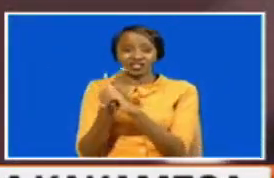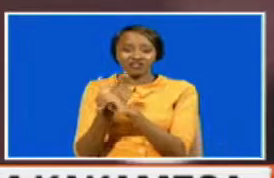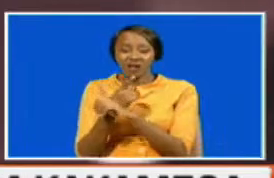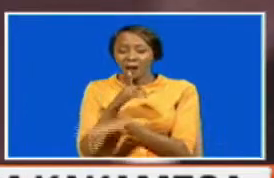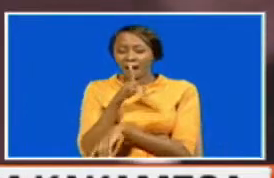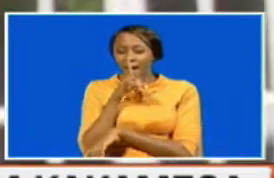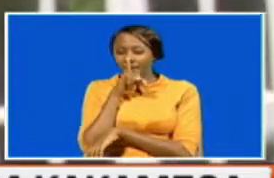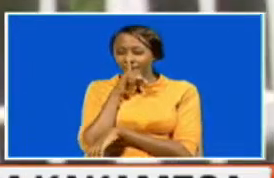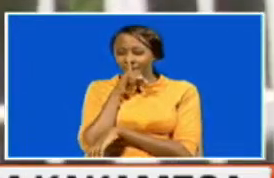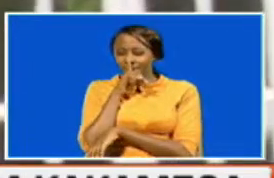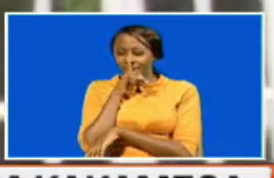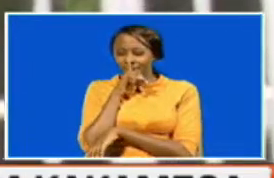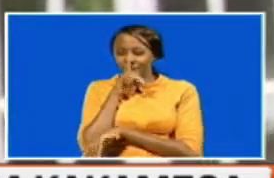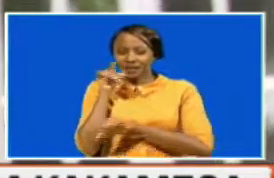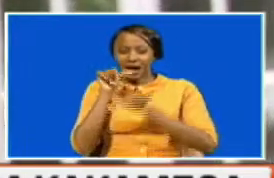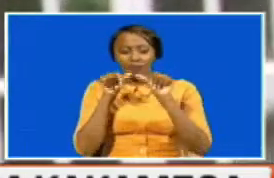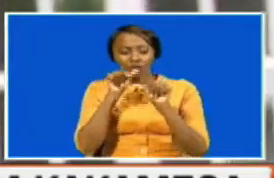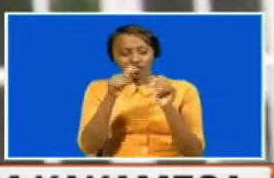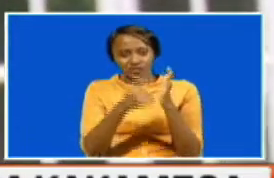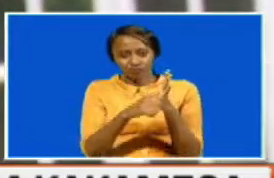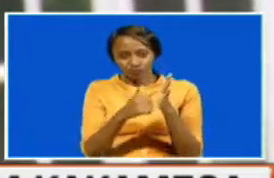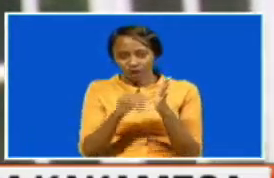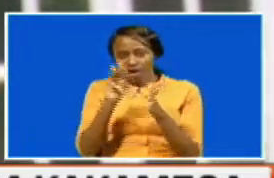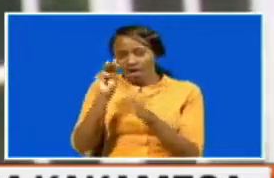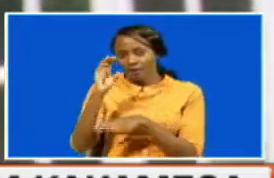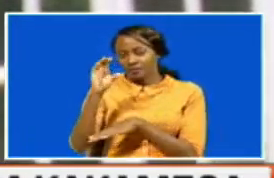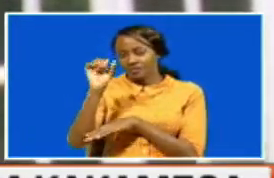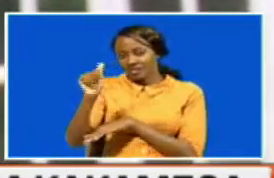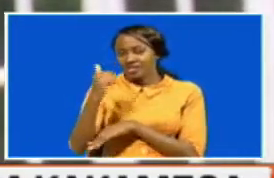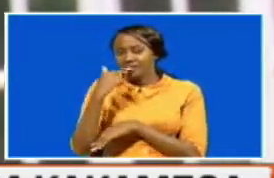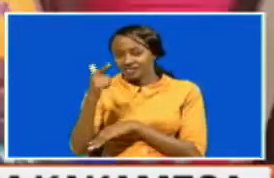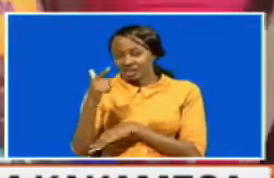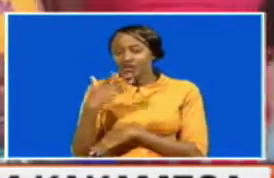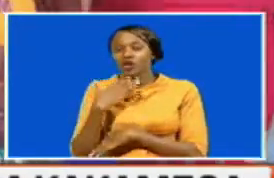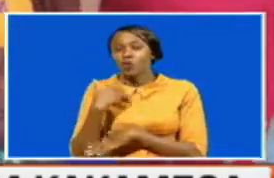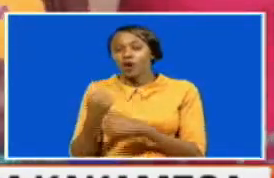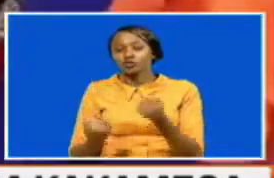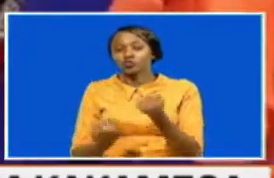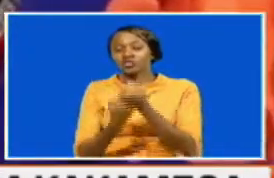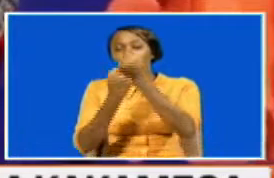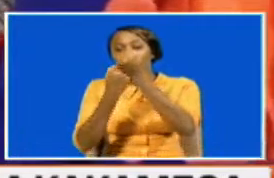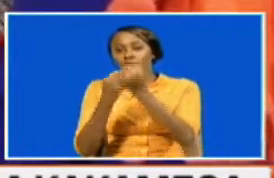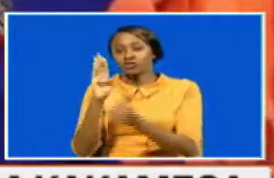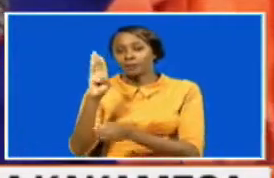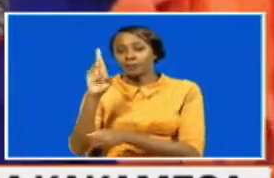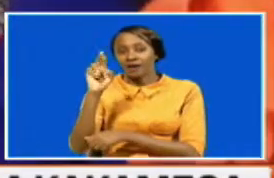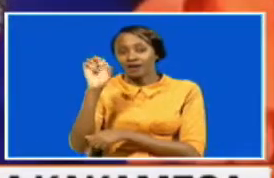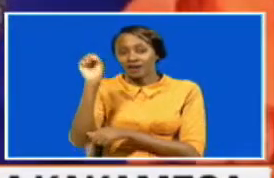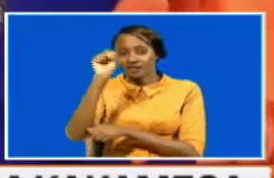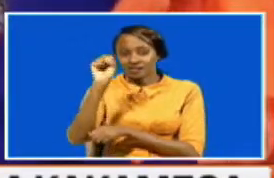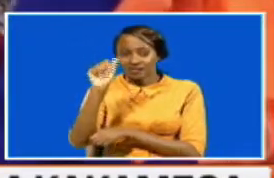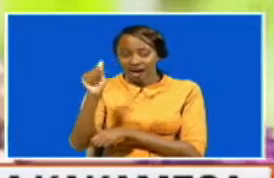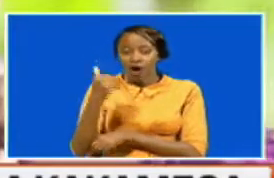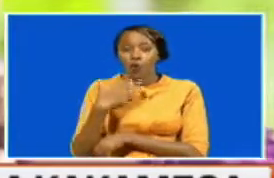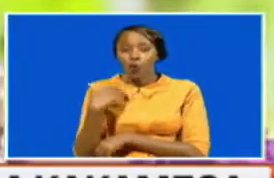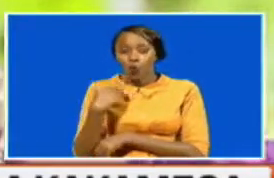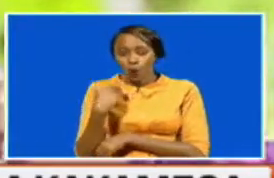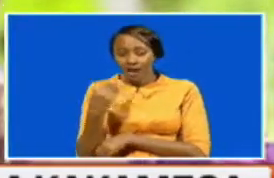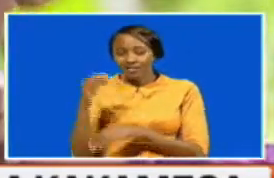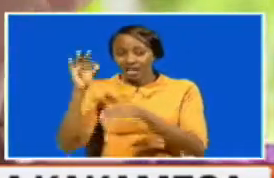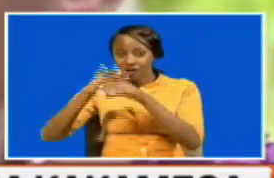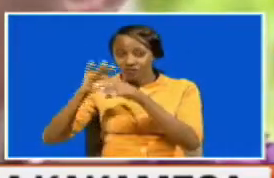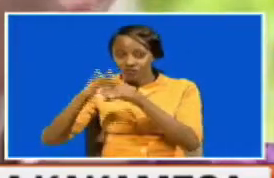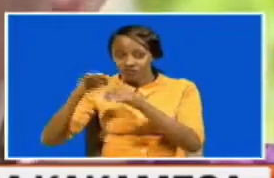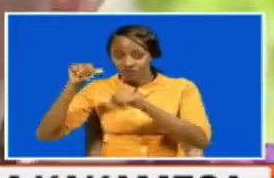kimya kuhusu swala hilo, wawakilishi wadi wakimpigia debe Governor Barasa. Chama hicho kinapania kuandaa uchaguzi wa viongozi wake